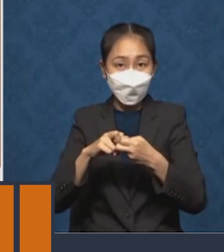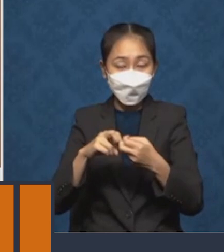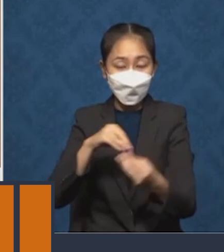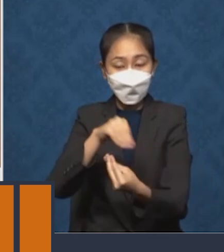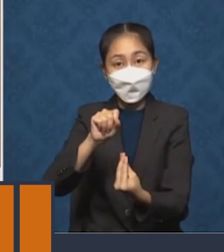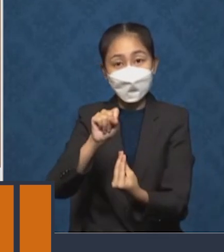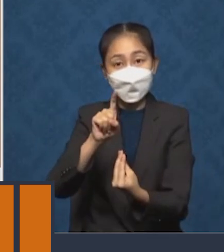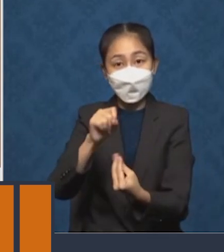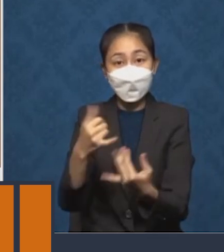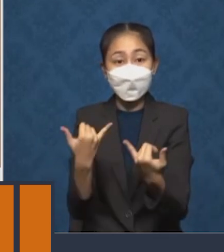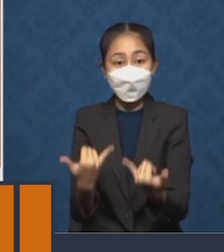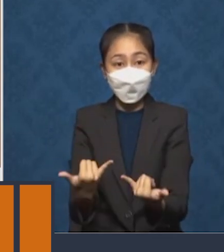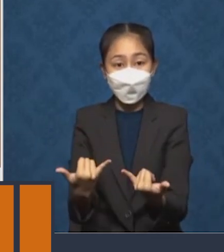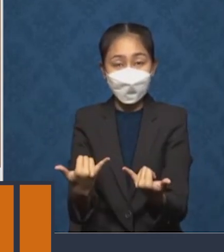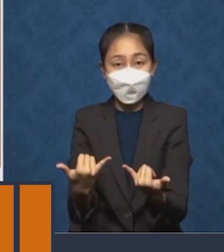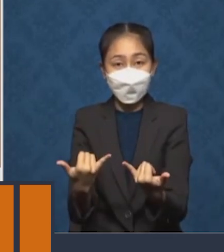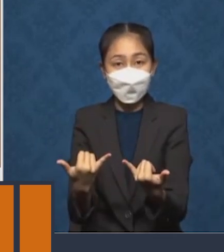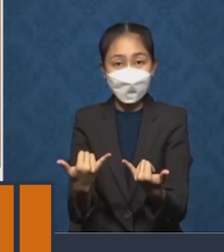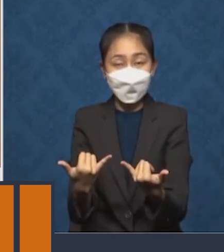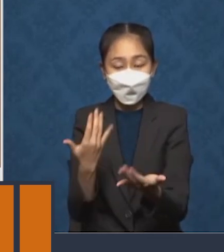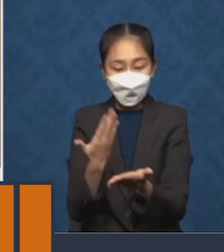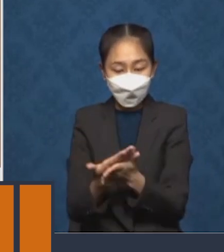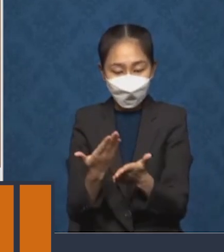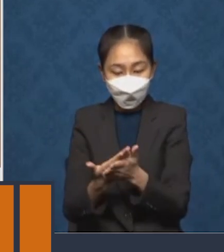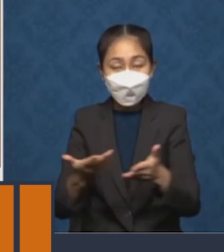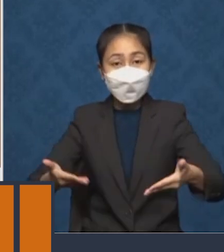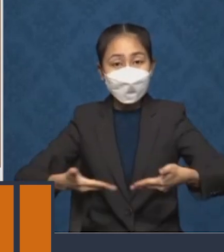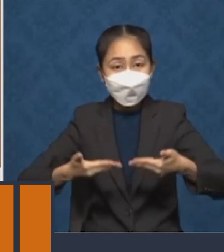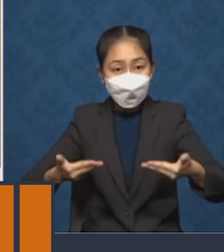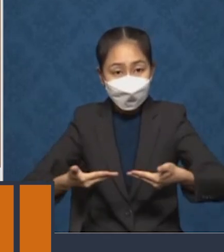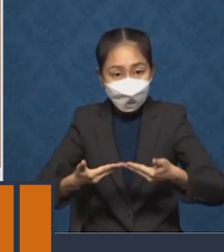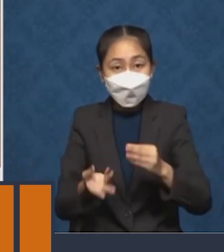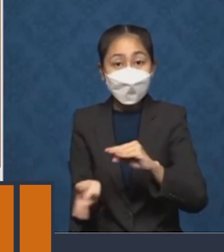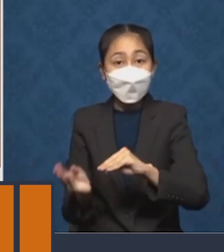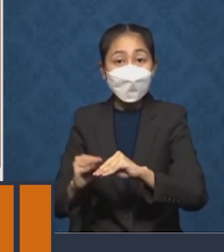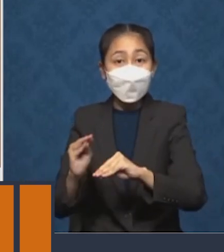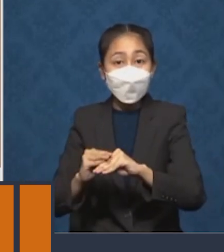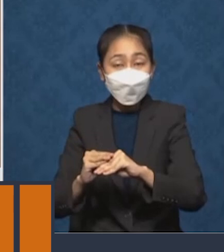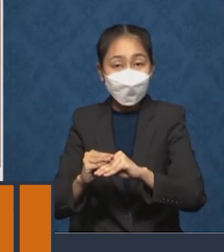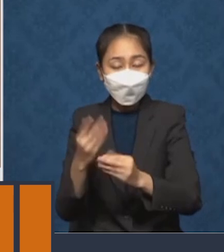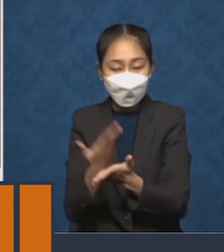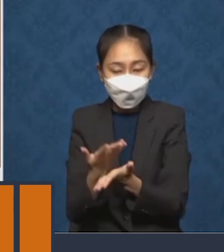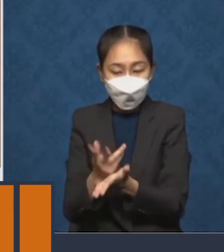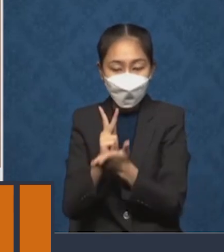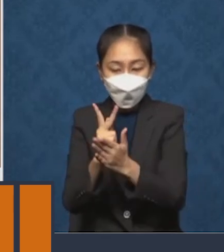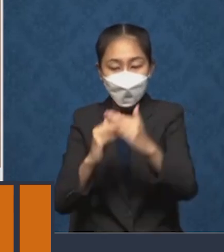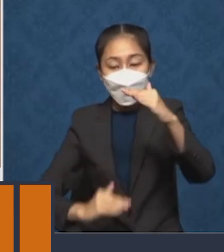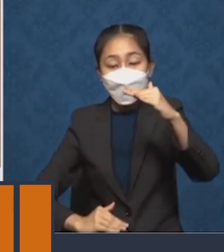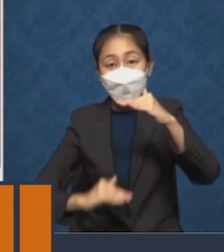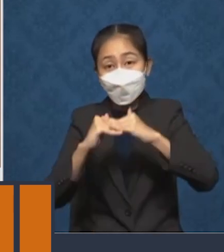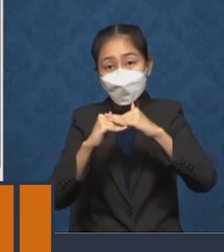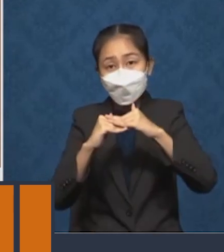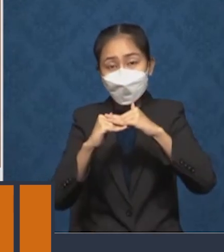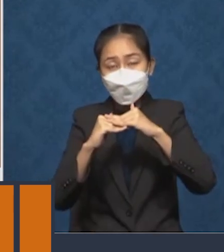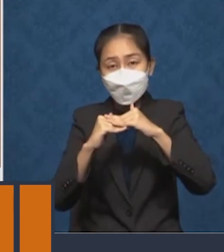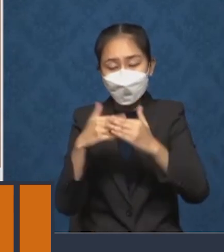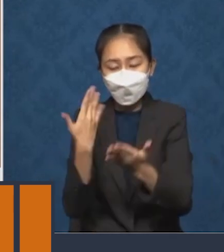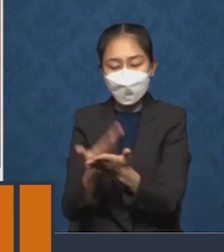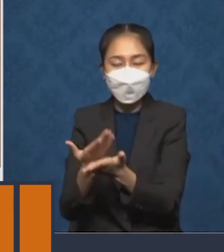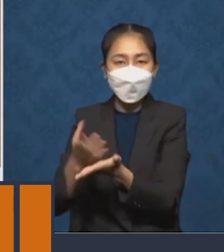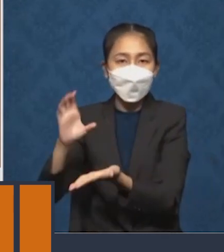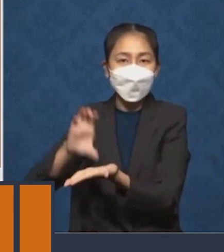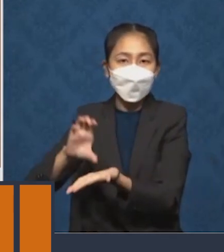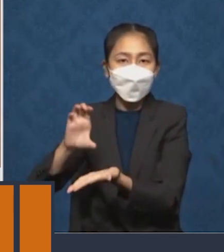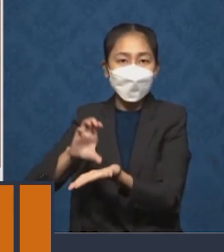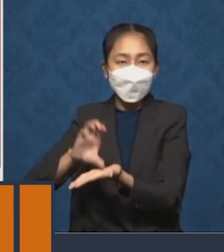ำให้ถึงแม้ว่าเราจะเก็บรายได้มากเท่าไหร่เนี่ยแล้วก็กู้จนเต็มเพดานแล้วก็ยังมีงบประมาณไม่เพียงพอ